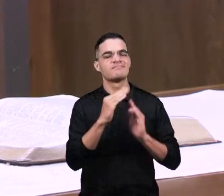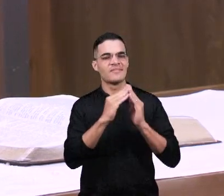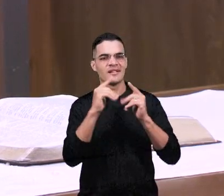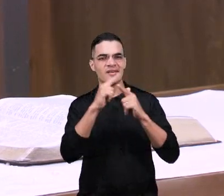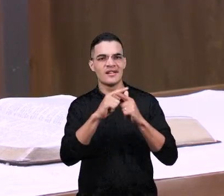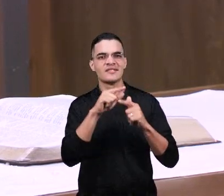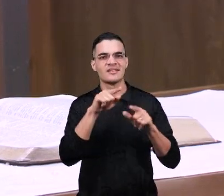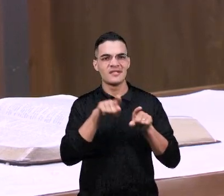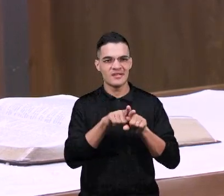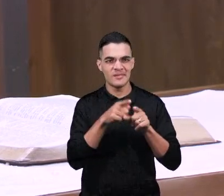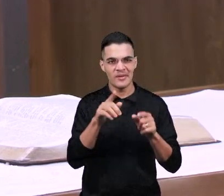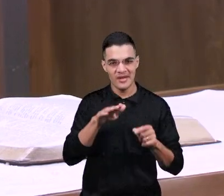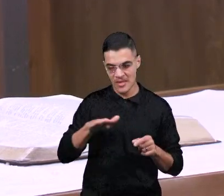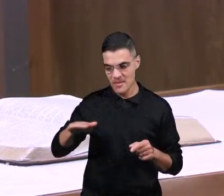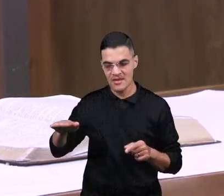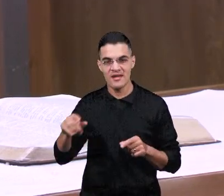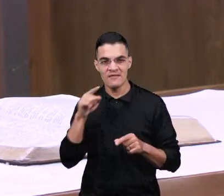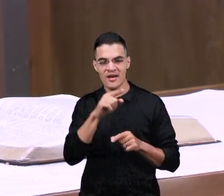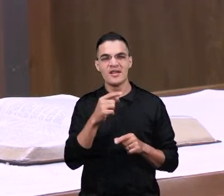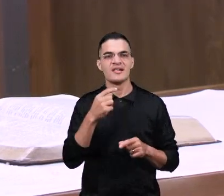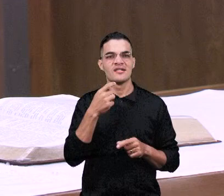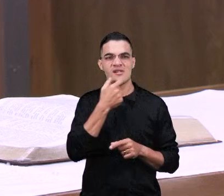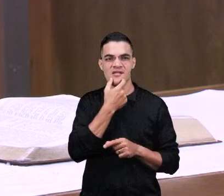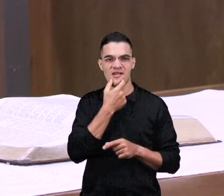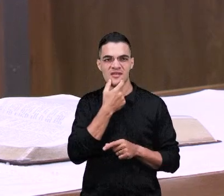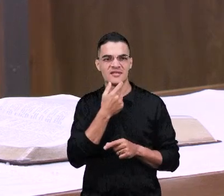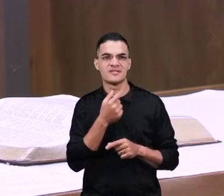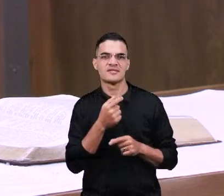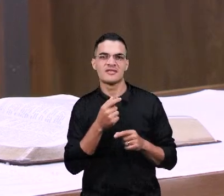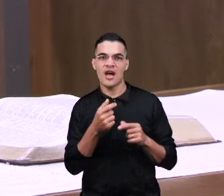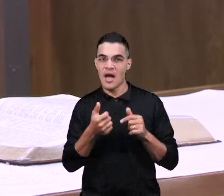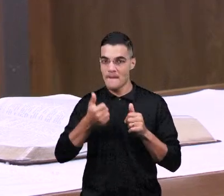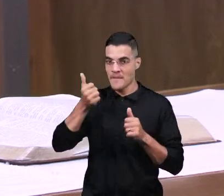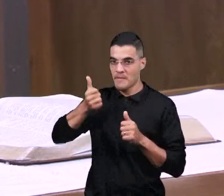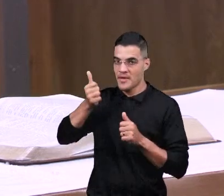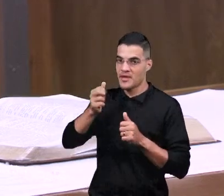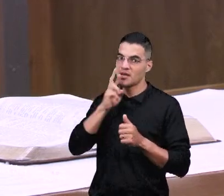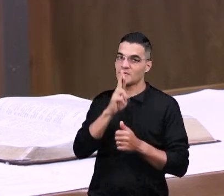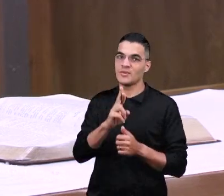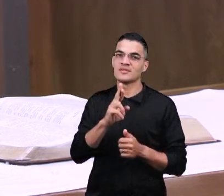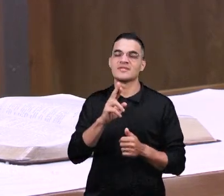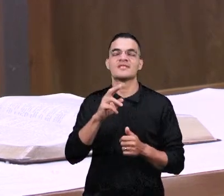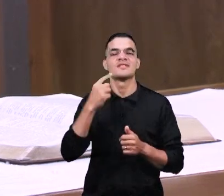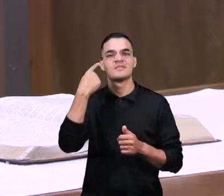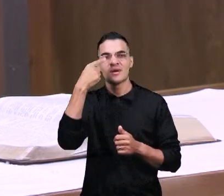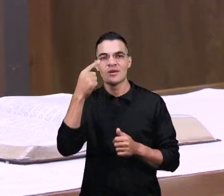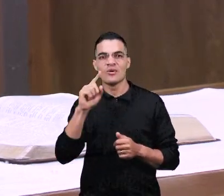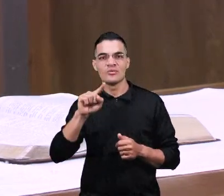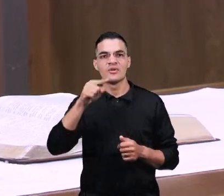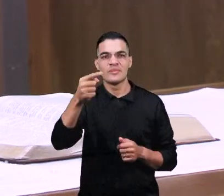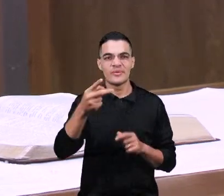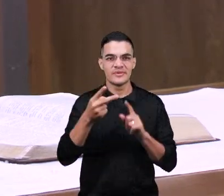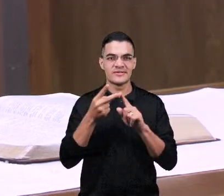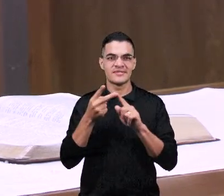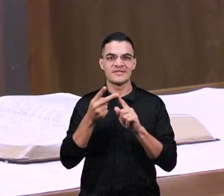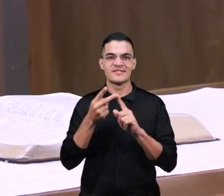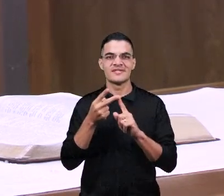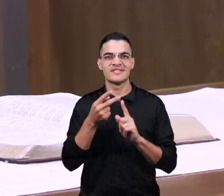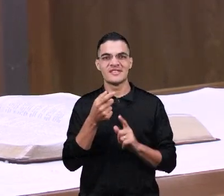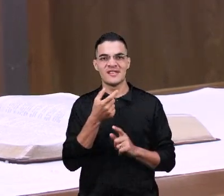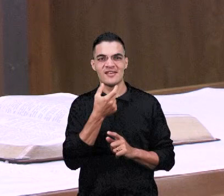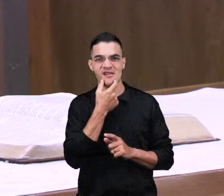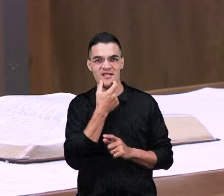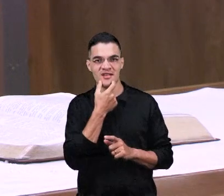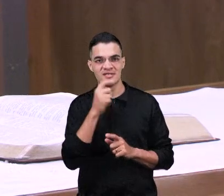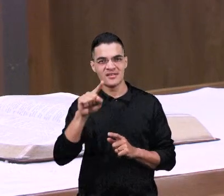appartient au groupe d'intermédiaires de l'église de Vancouver au Canada. Il va donner la réponse en anglais. Et après, on va au